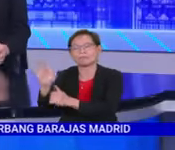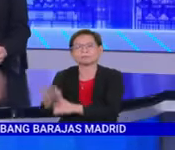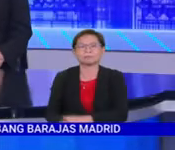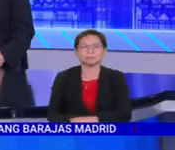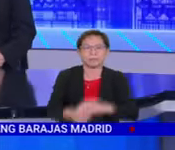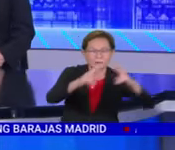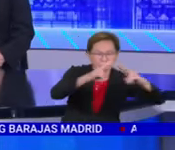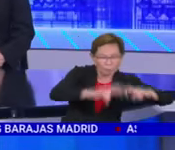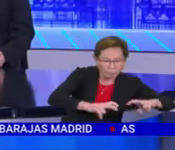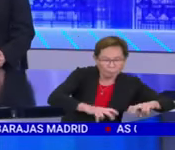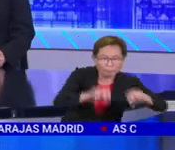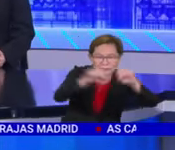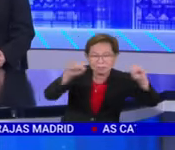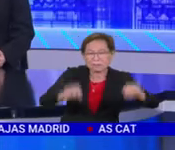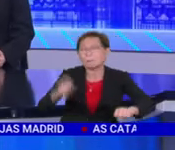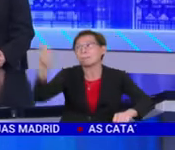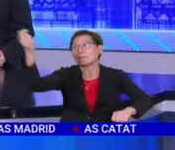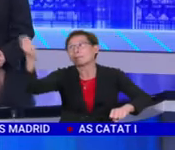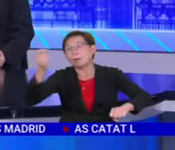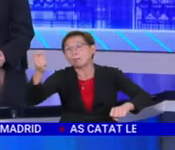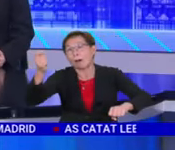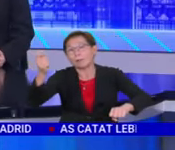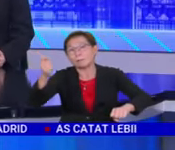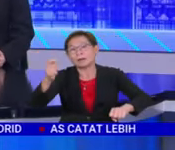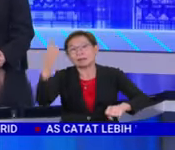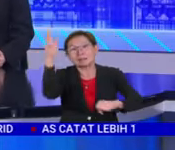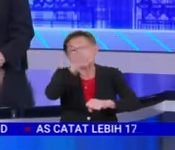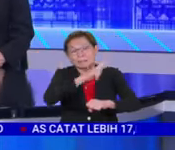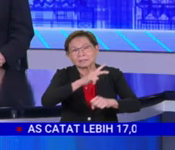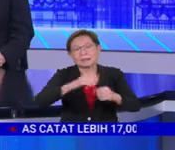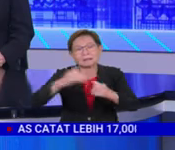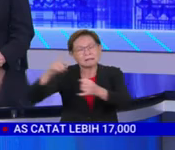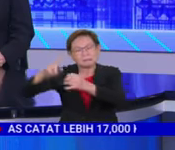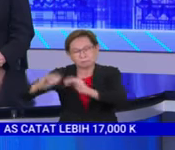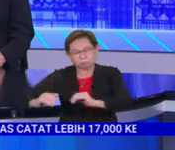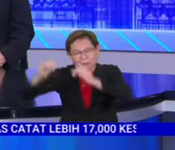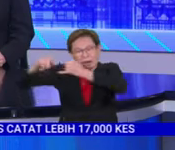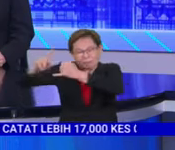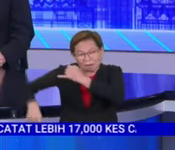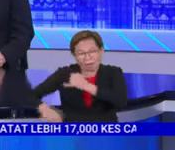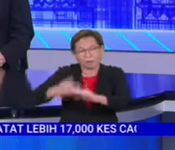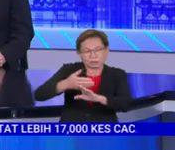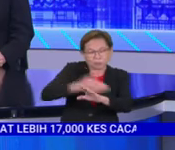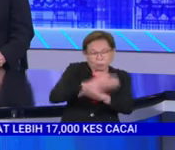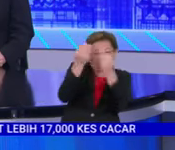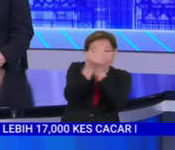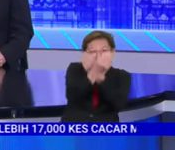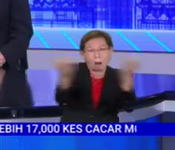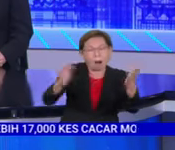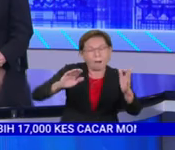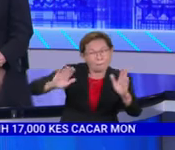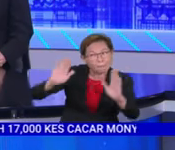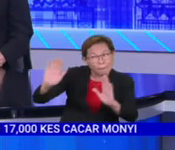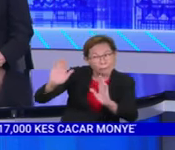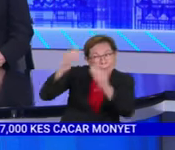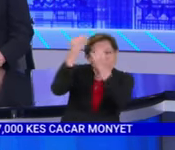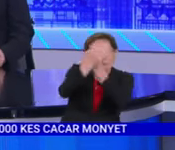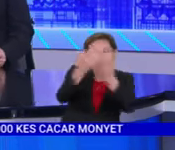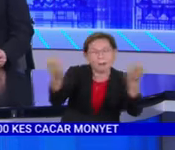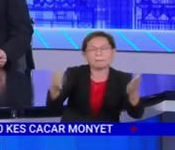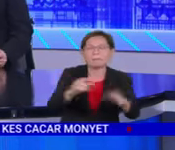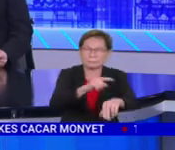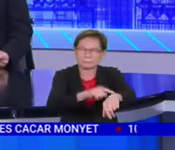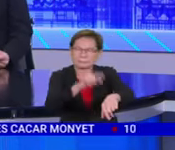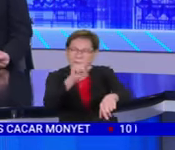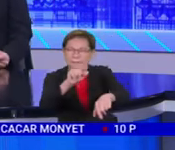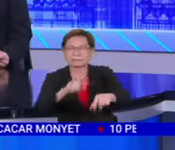Kajian sistem saraan perkhidmatan awam yang kini di peringkat akhir sebelum hasil kajian itu diumumkan dalam masa terdekat. Perkara itu